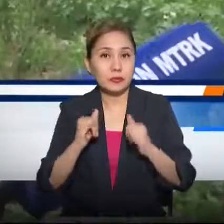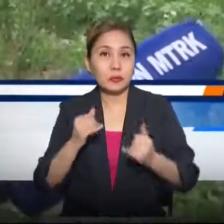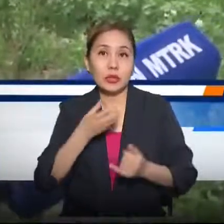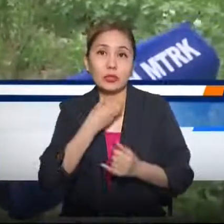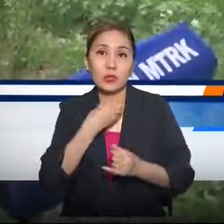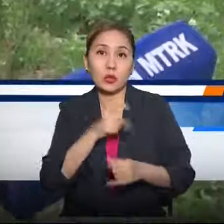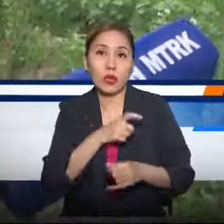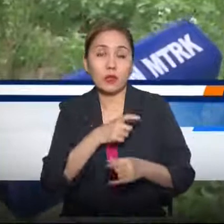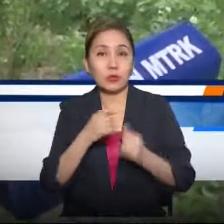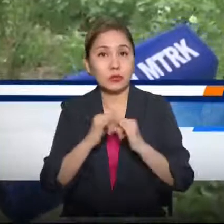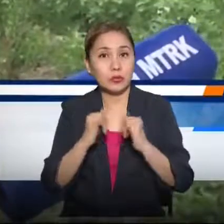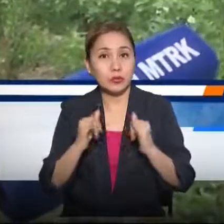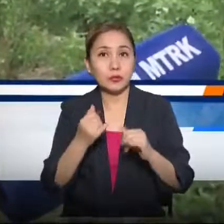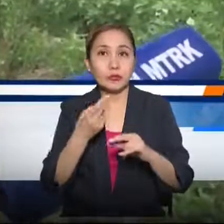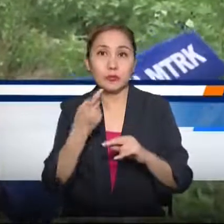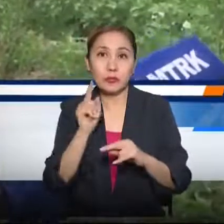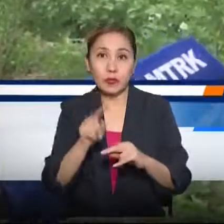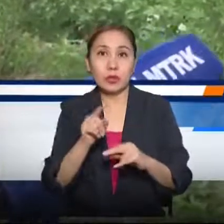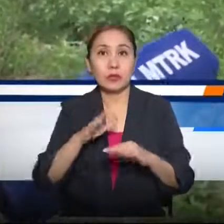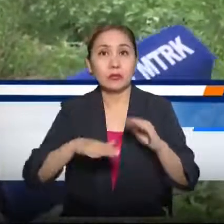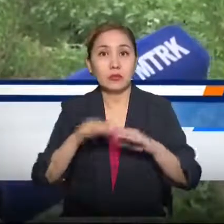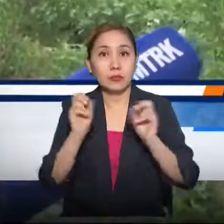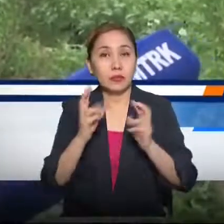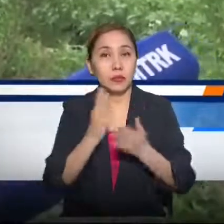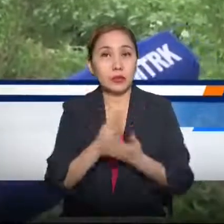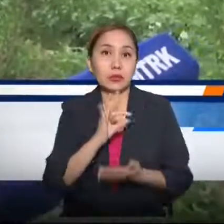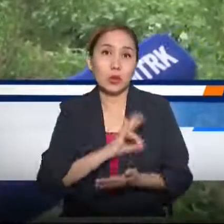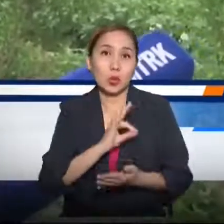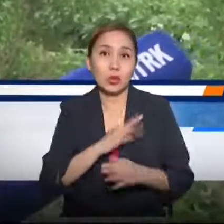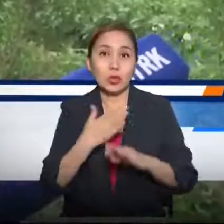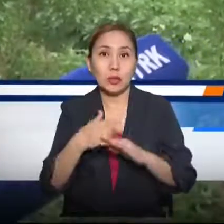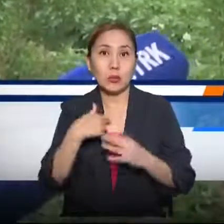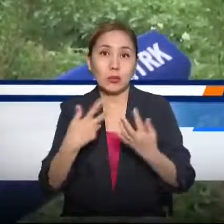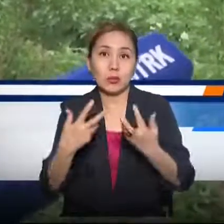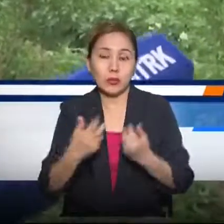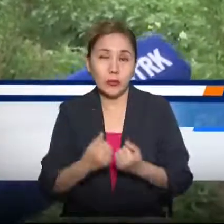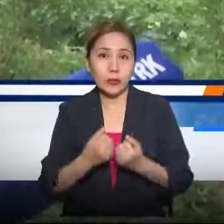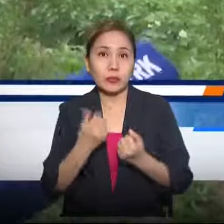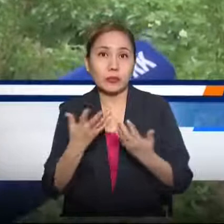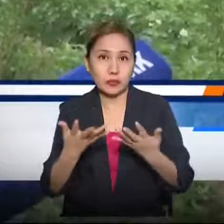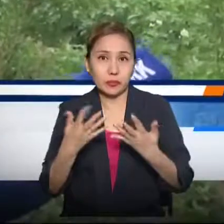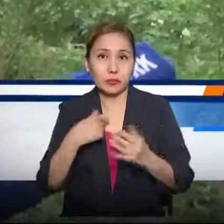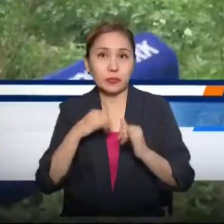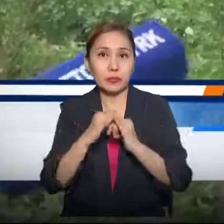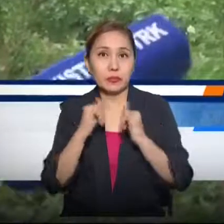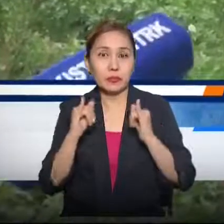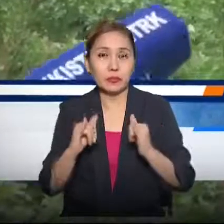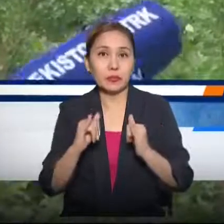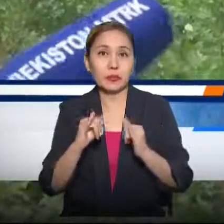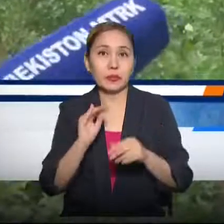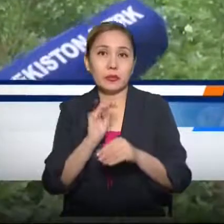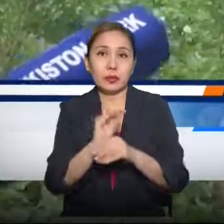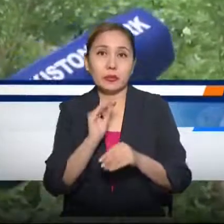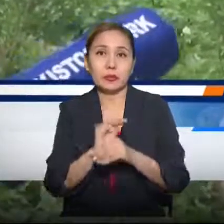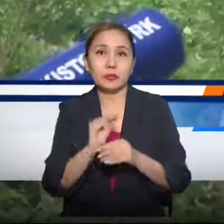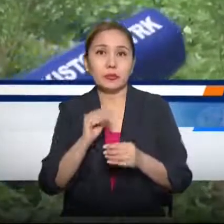И нам говорят, что в этой сфере сегодня есть какой-то льготный кредит. Мы его берем и, естественно, потом создаем дополнительные рабочие